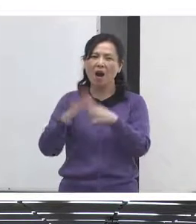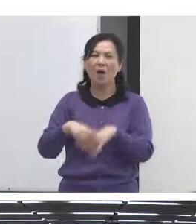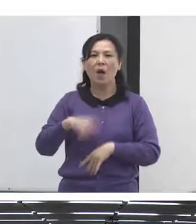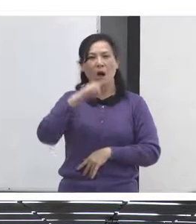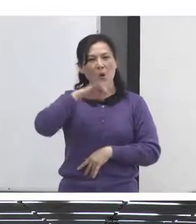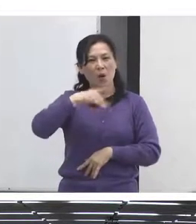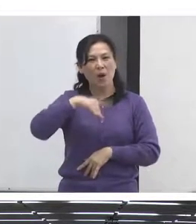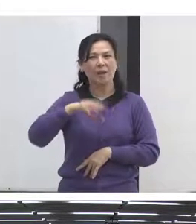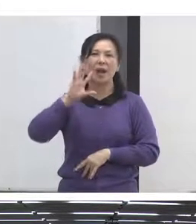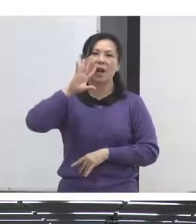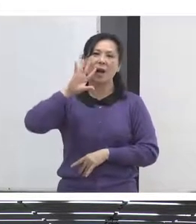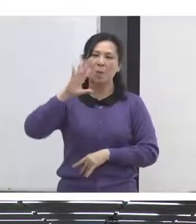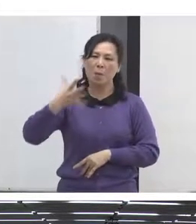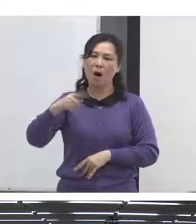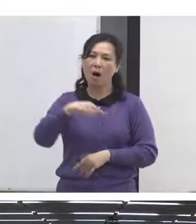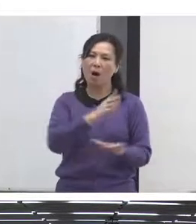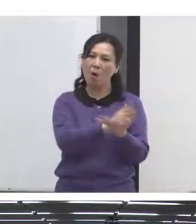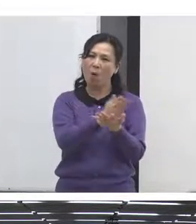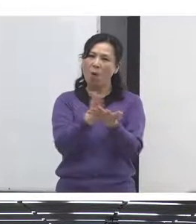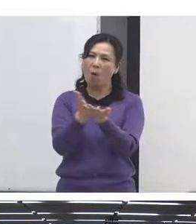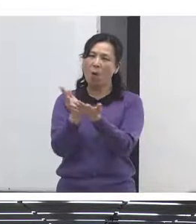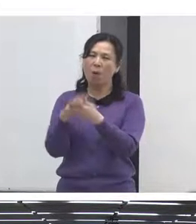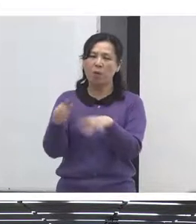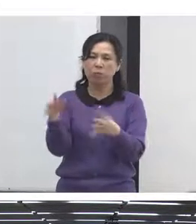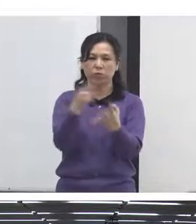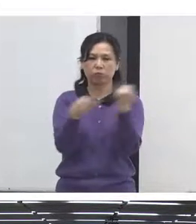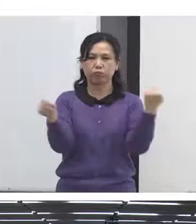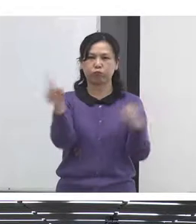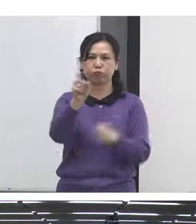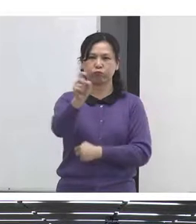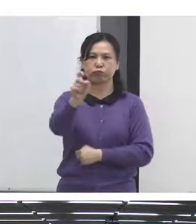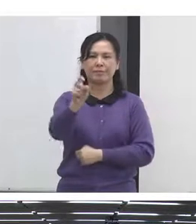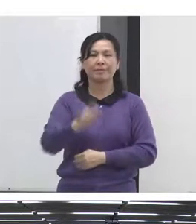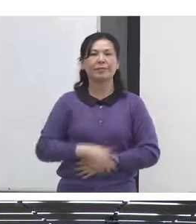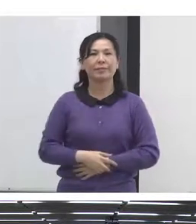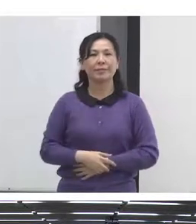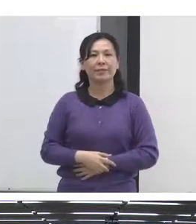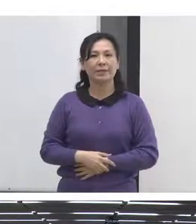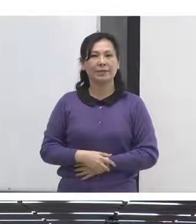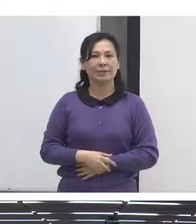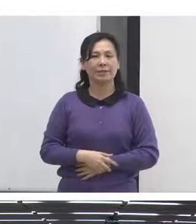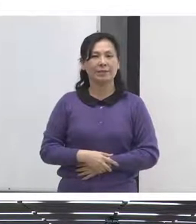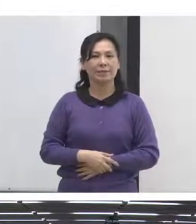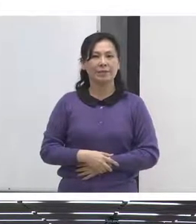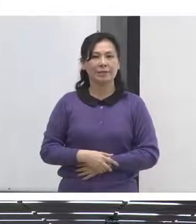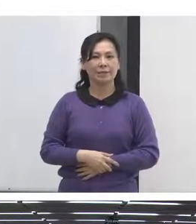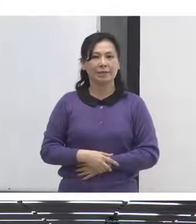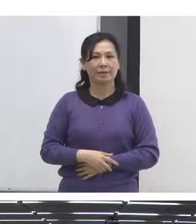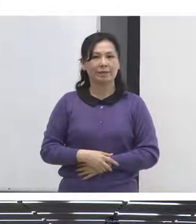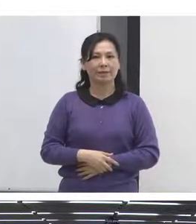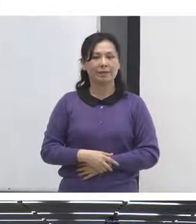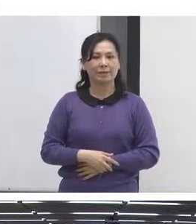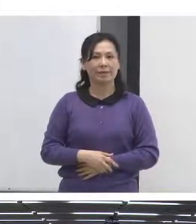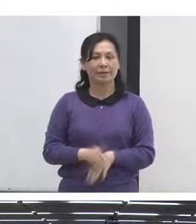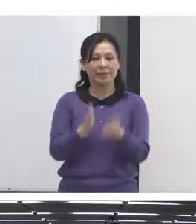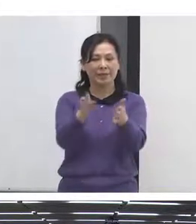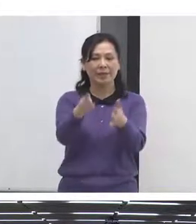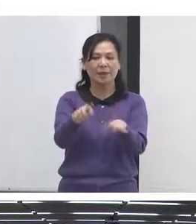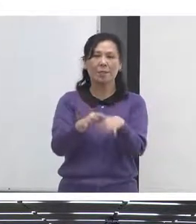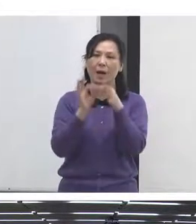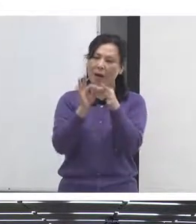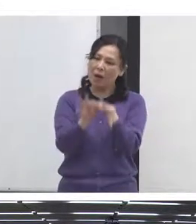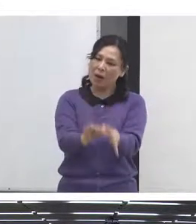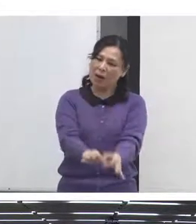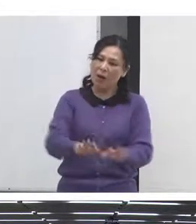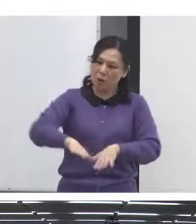些国家，那都有一些相关，总共10个，是做就算是永续发展的一个